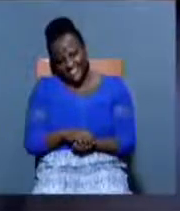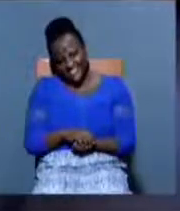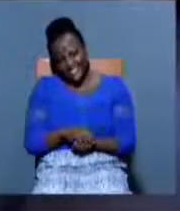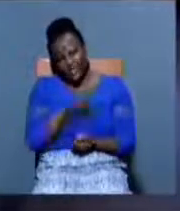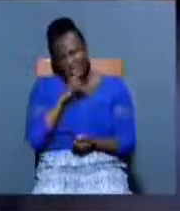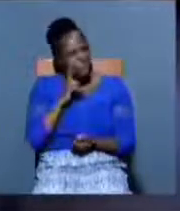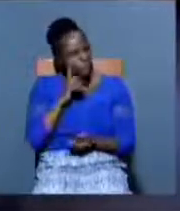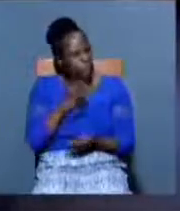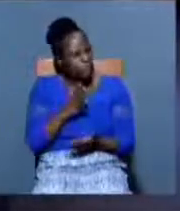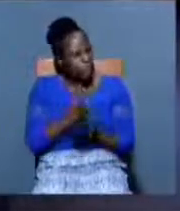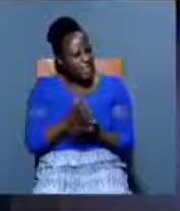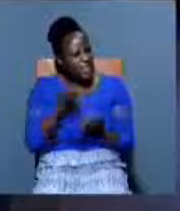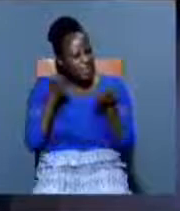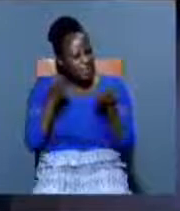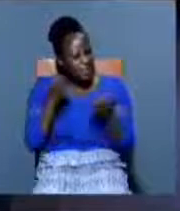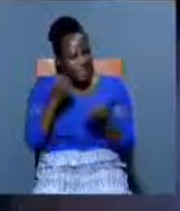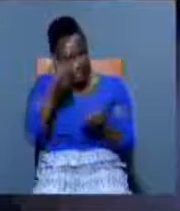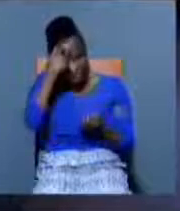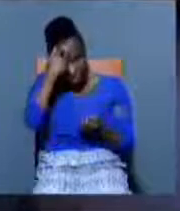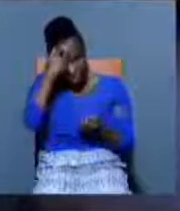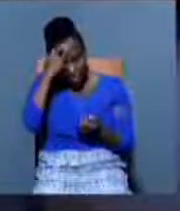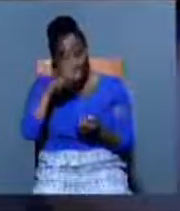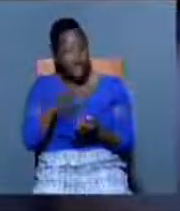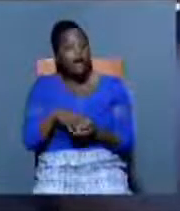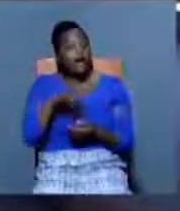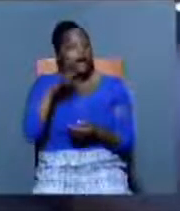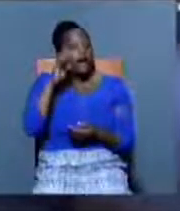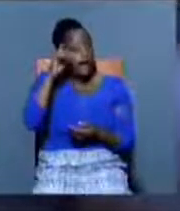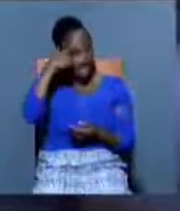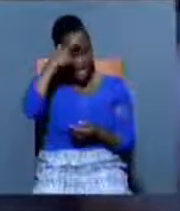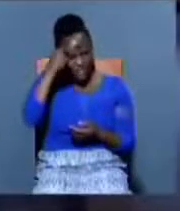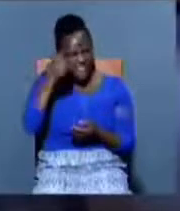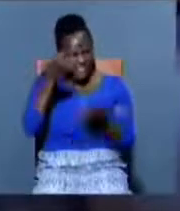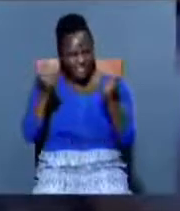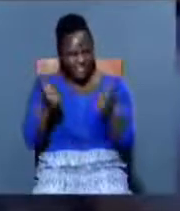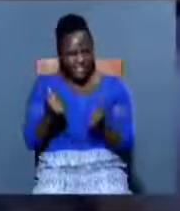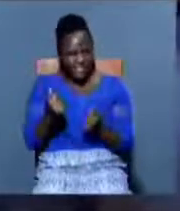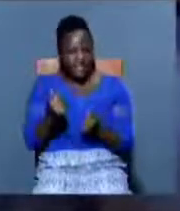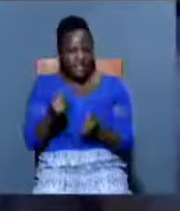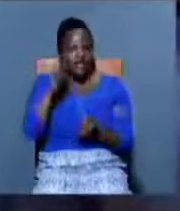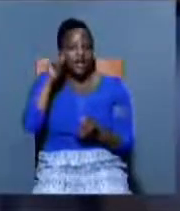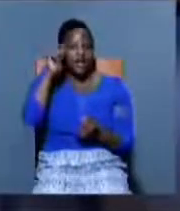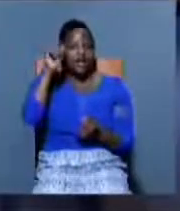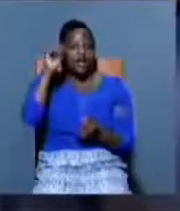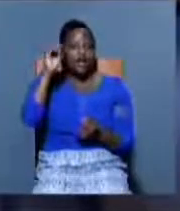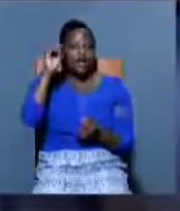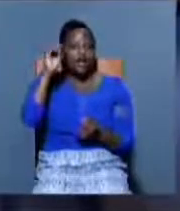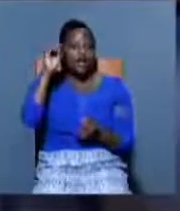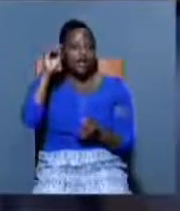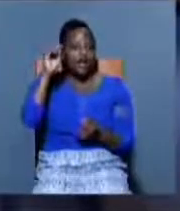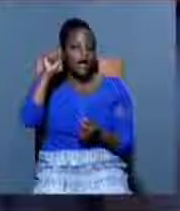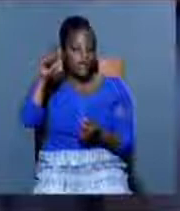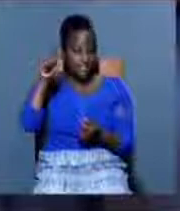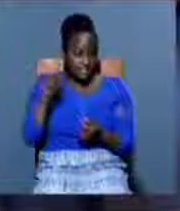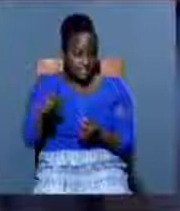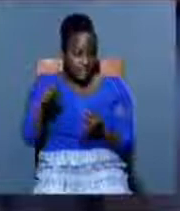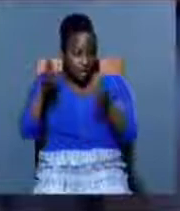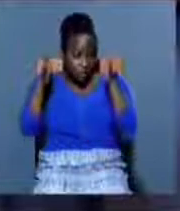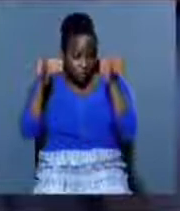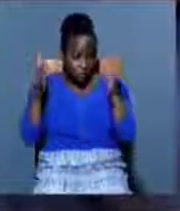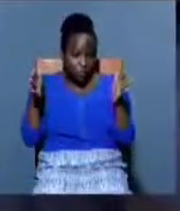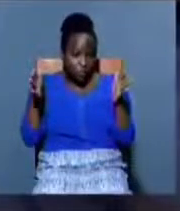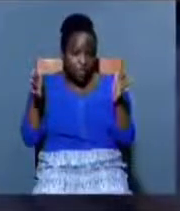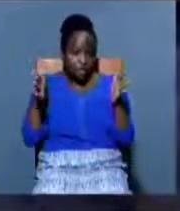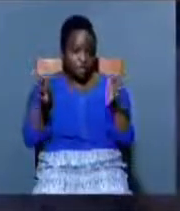Kwa hiyo nikaja kuamini kwamba inawezekana asilimia kubwa, sio wote ombaomba, asilimia kubwa